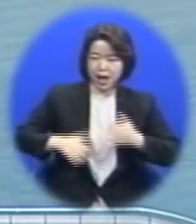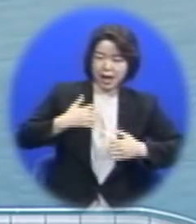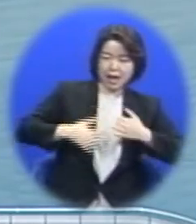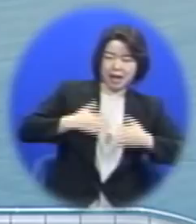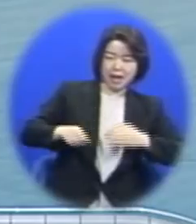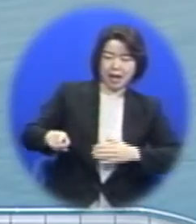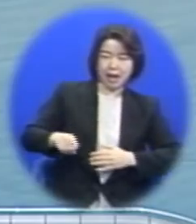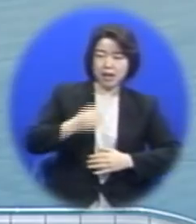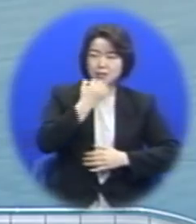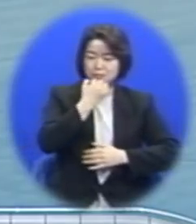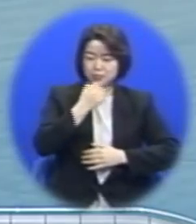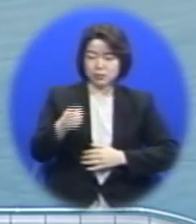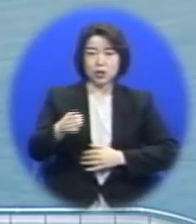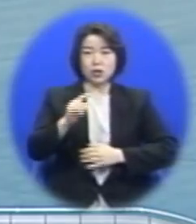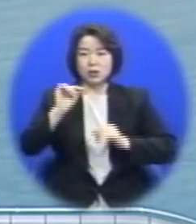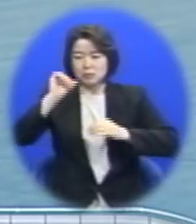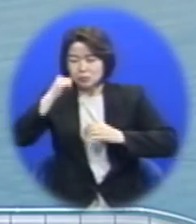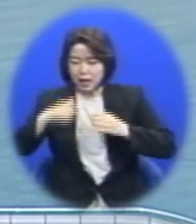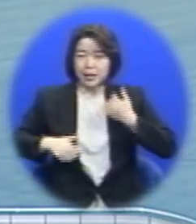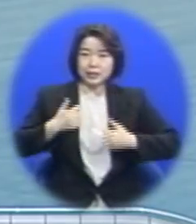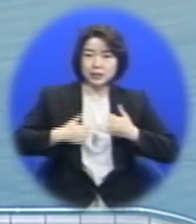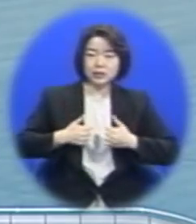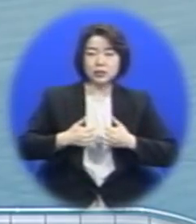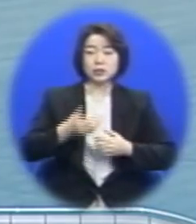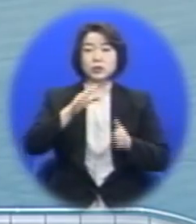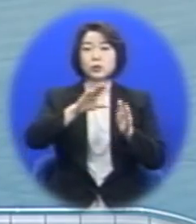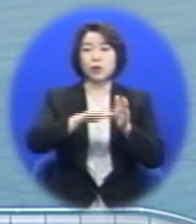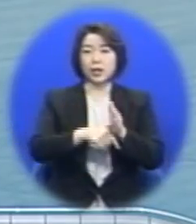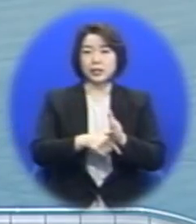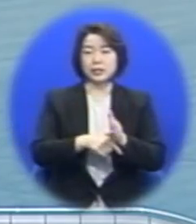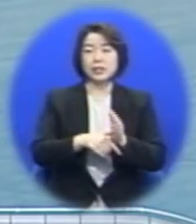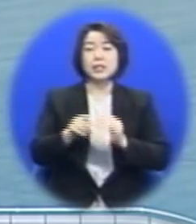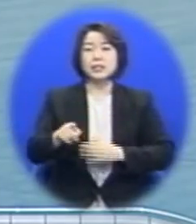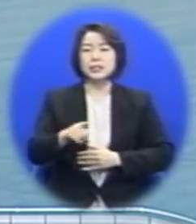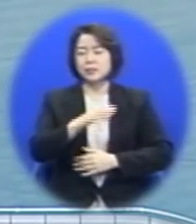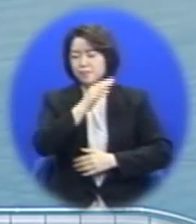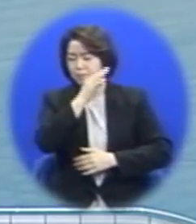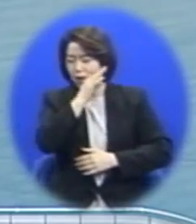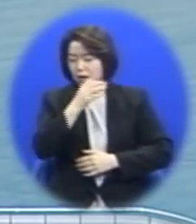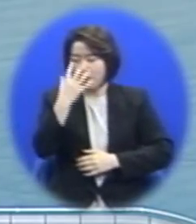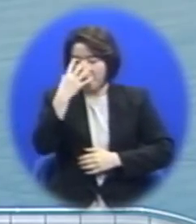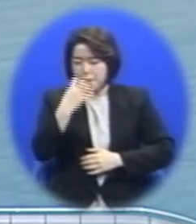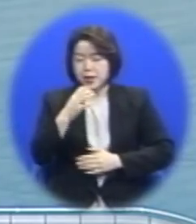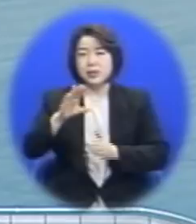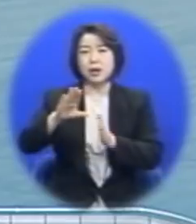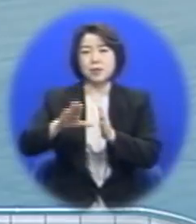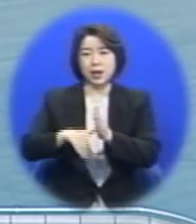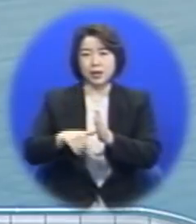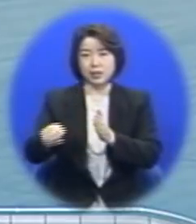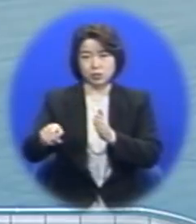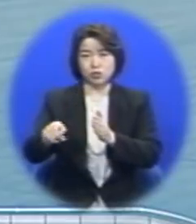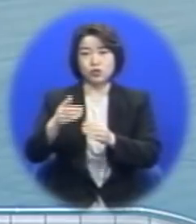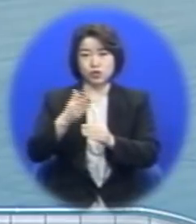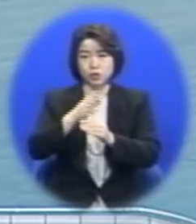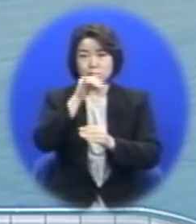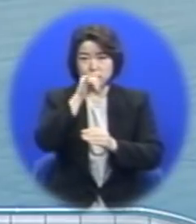깔깔대고 웃고 그리고 즐거워하고 있는 정말 수치스럽고 비참한 처지에